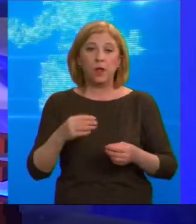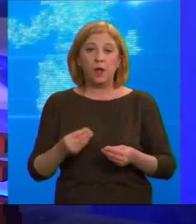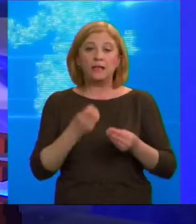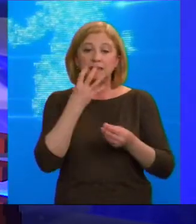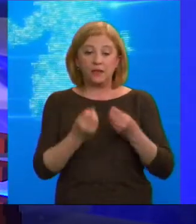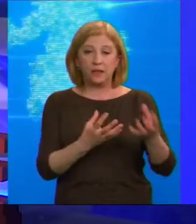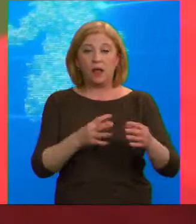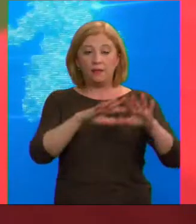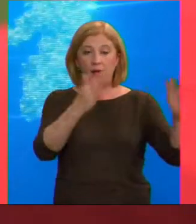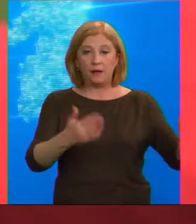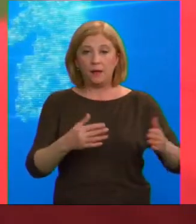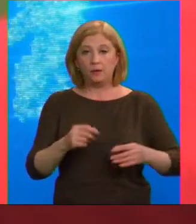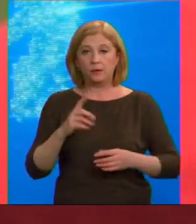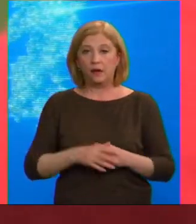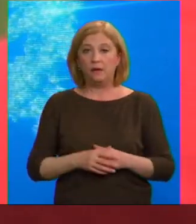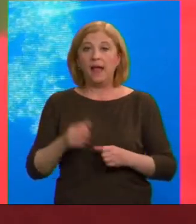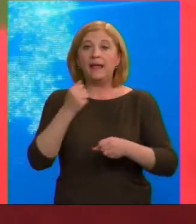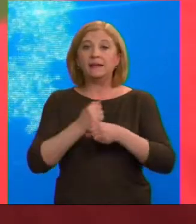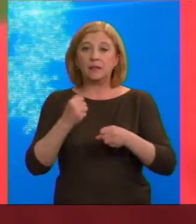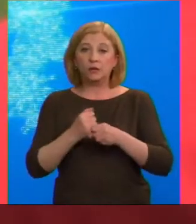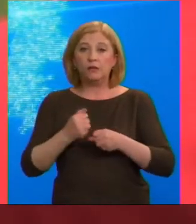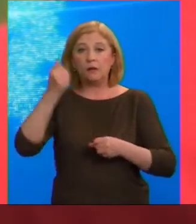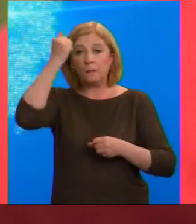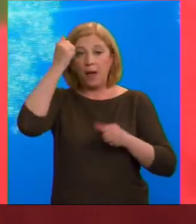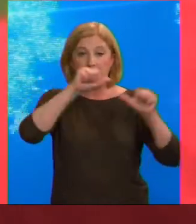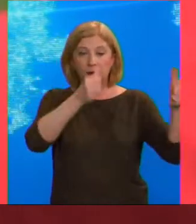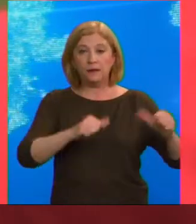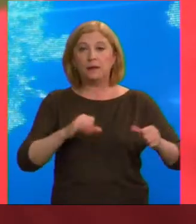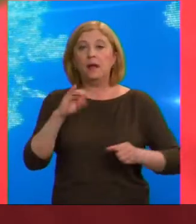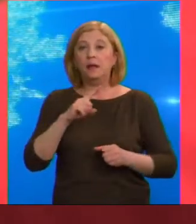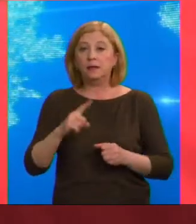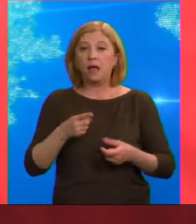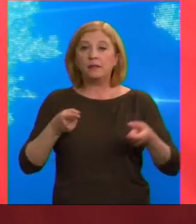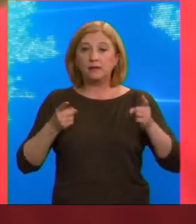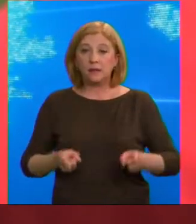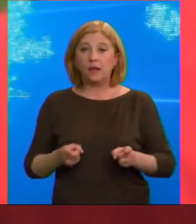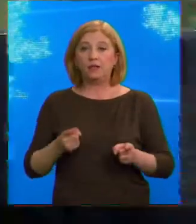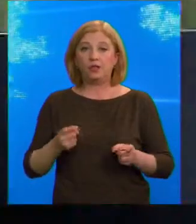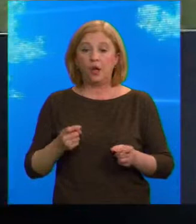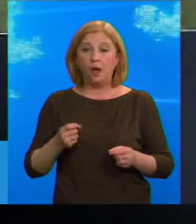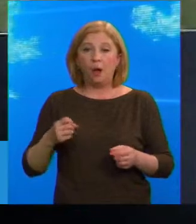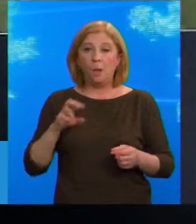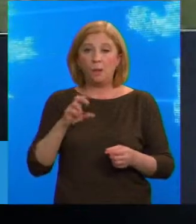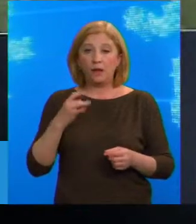завода. Изготовлен этот памятник из настоящей броневой стали.